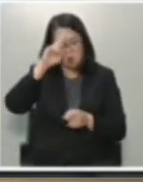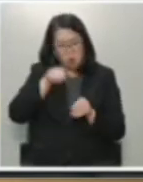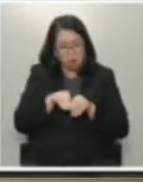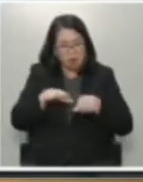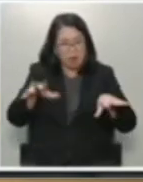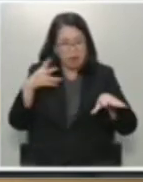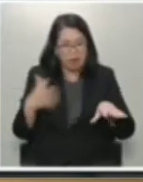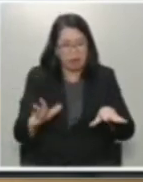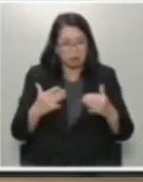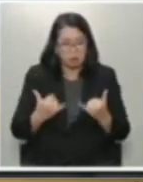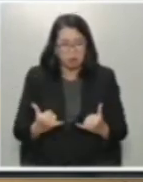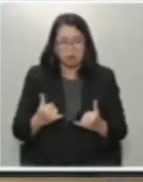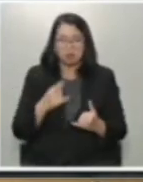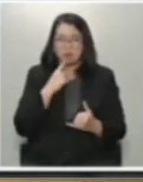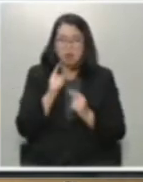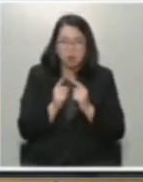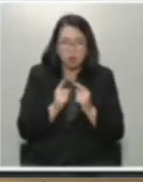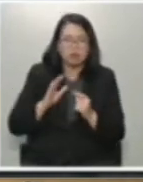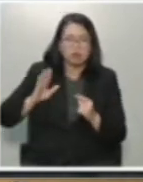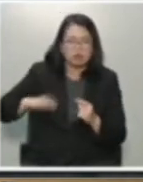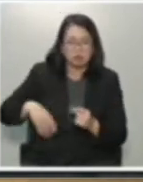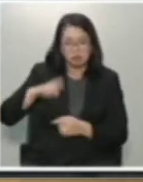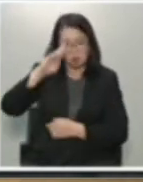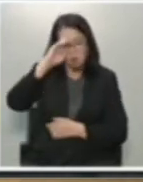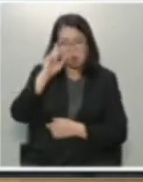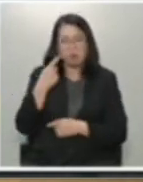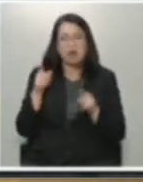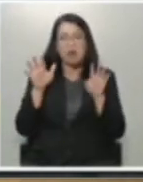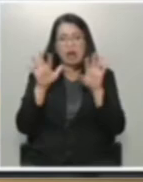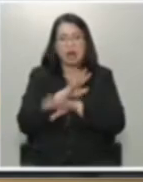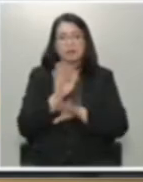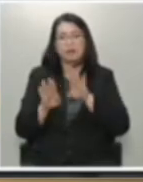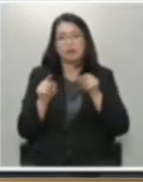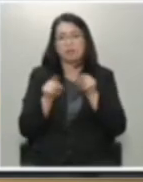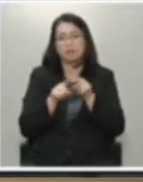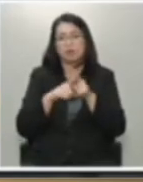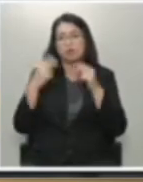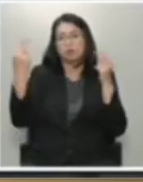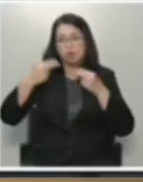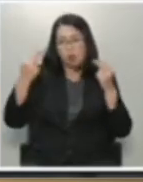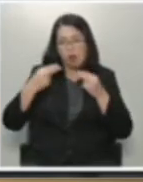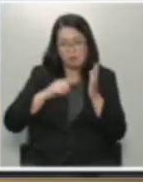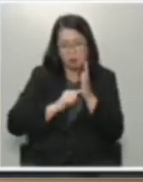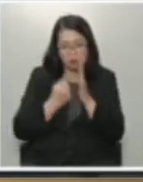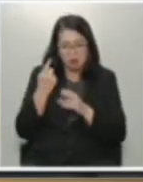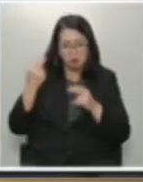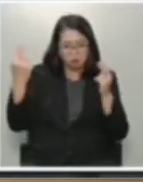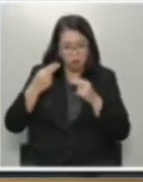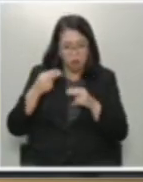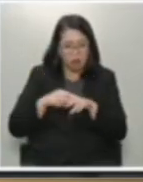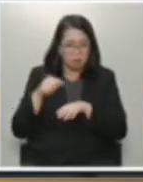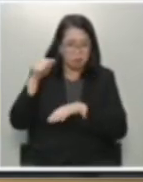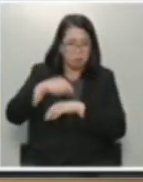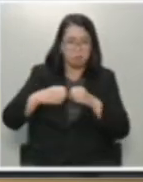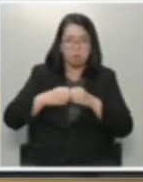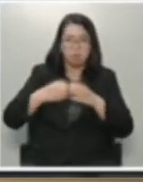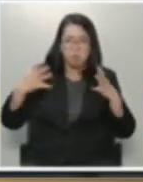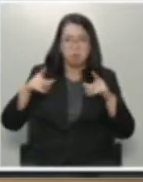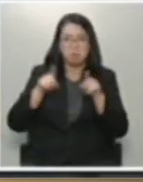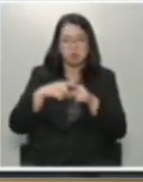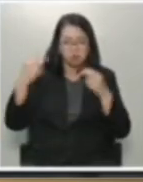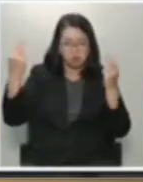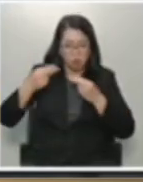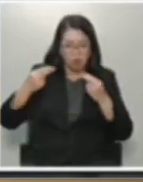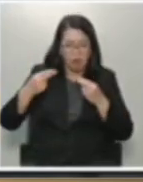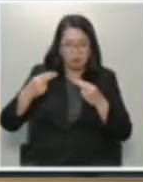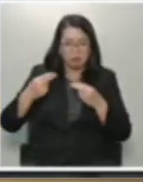ในภาวะสงครามนะครับโรคบัตรใหม่เนี่ยเหมือนสงครามนะครับเหมือนสงครามที่เข้ามาถ้าเราทำไม่ทันต